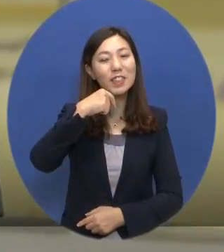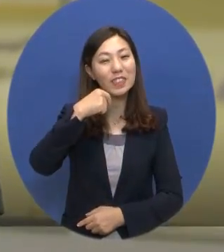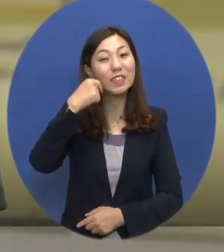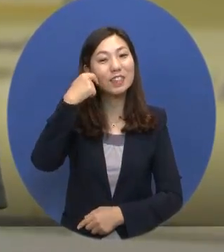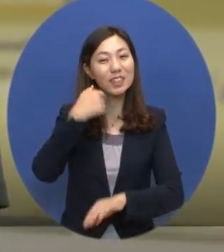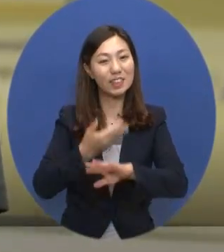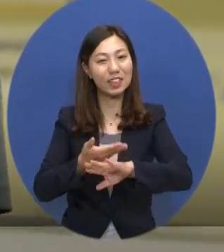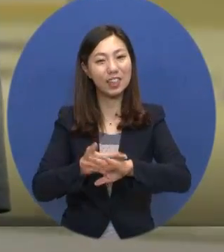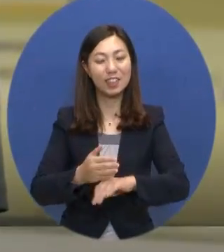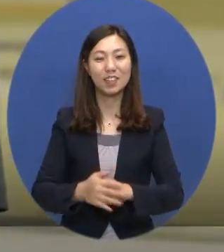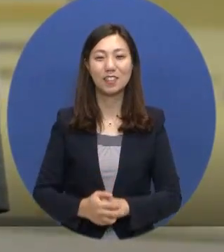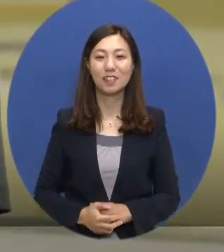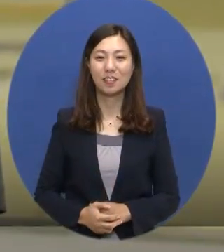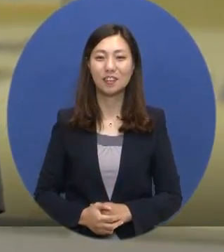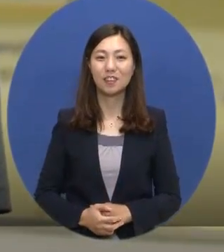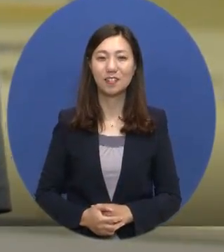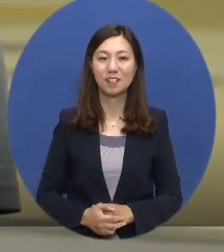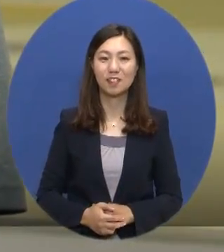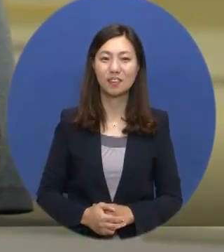조금.